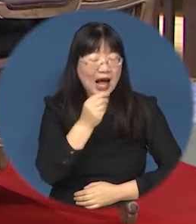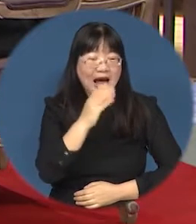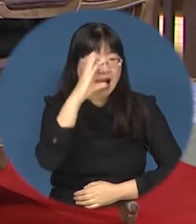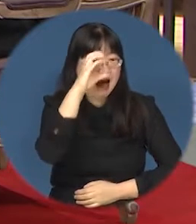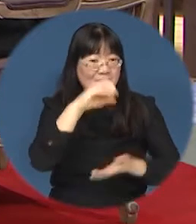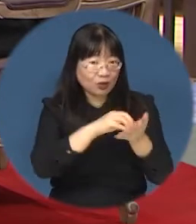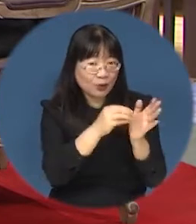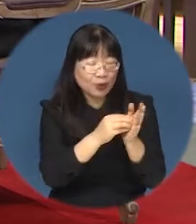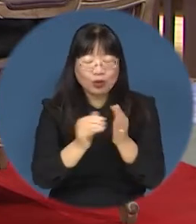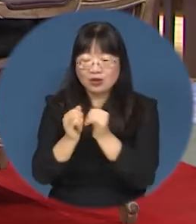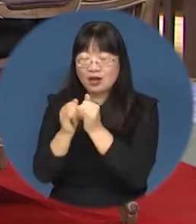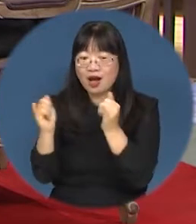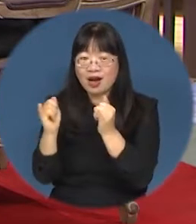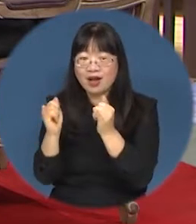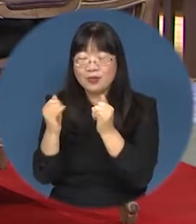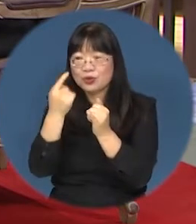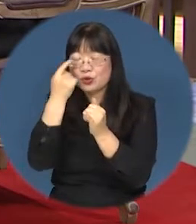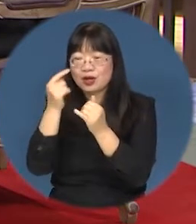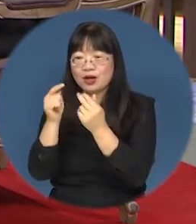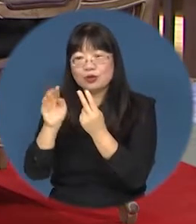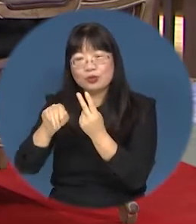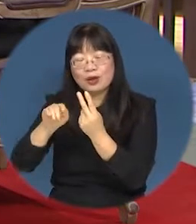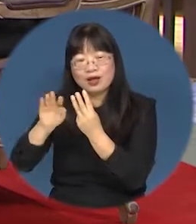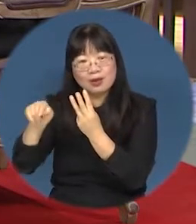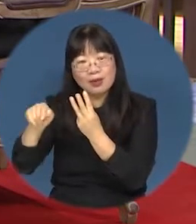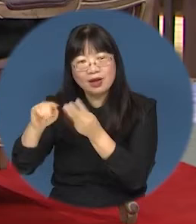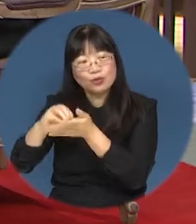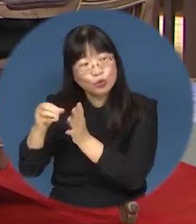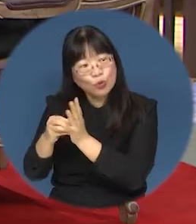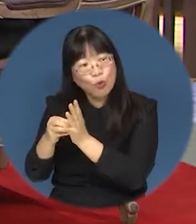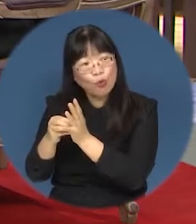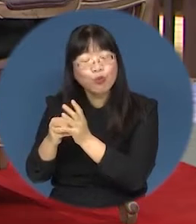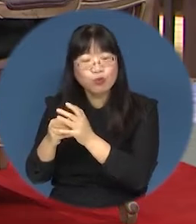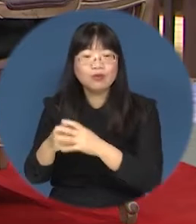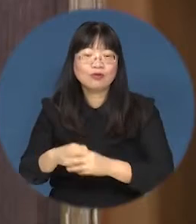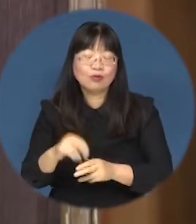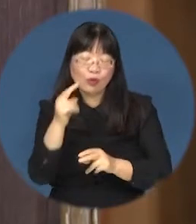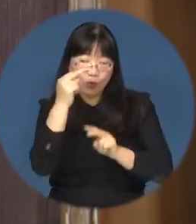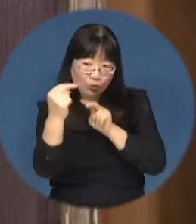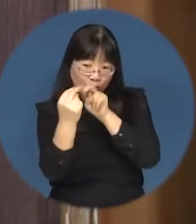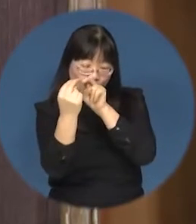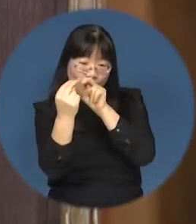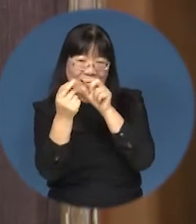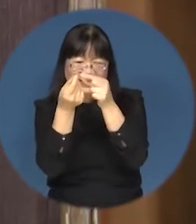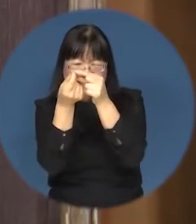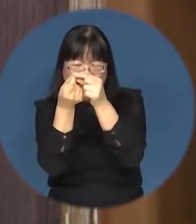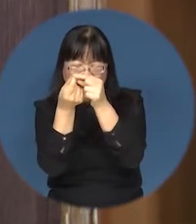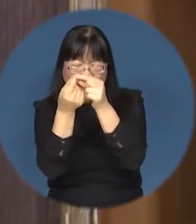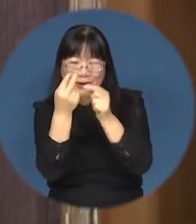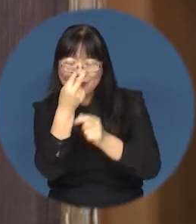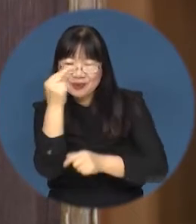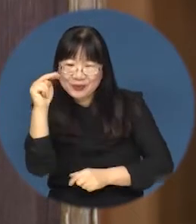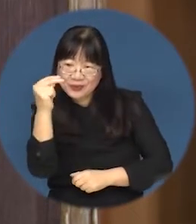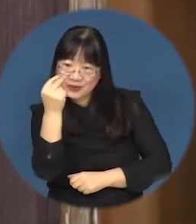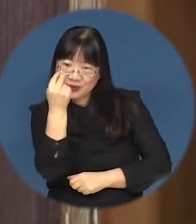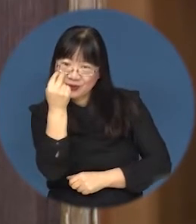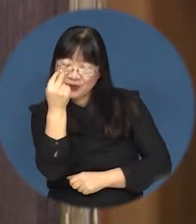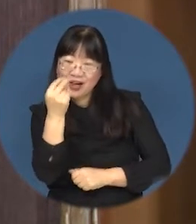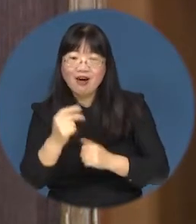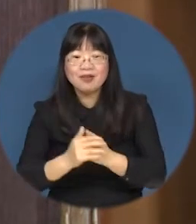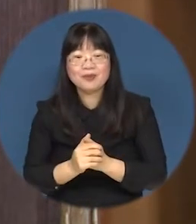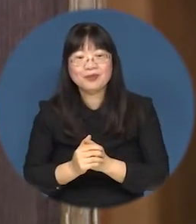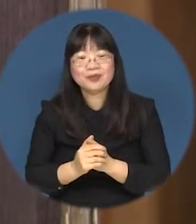눈. 예. 한 두세 배? 예. 오, 그래요? 예, 이러고 쳐다보면 조그만 눈이. 예. 이러고 쳐다보고